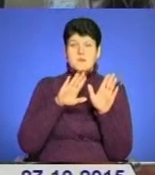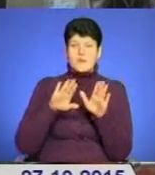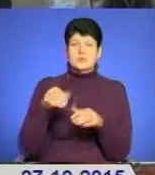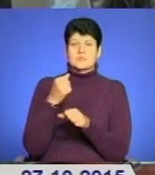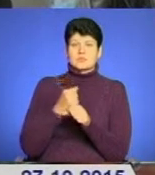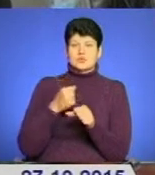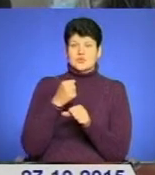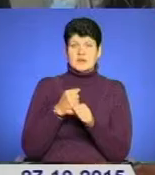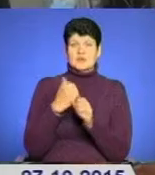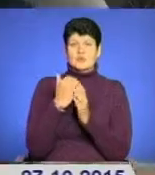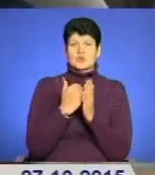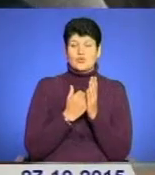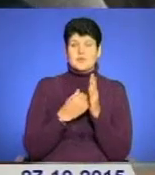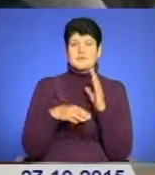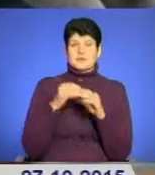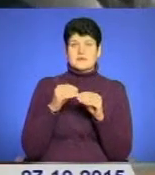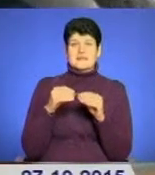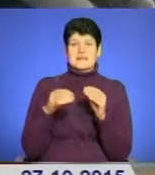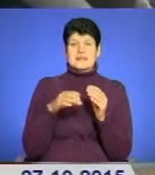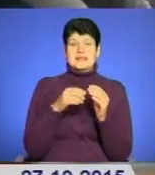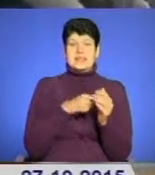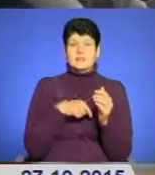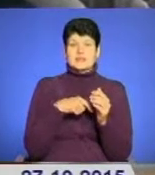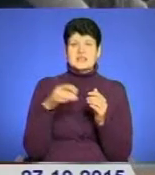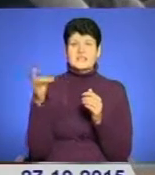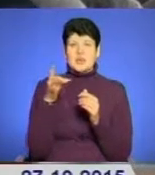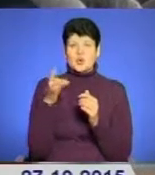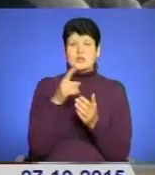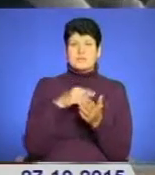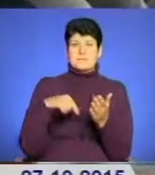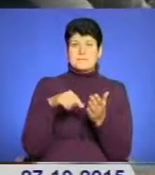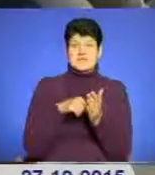опрацьовувати протоколи з виборів депутатів до районних, міських рад та міських голів.